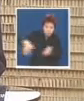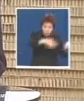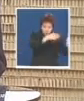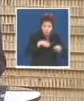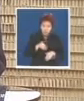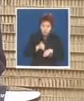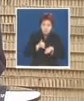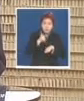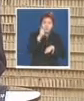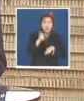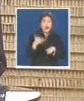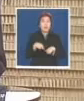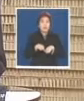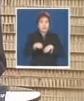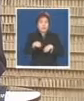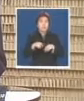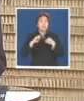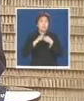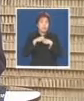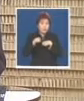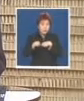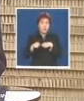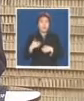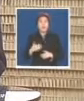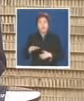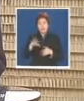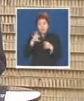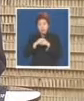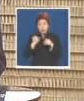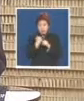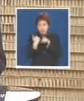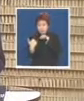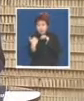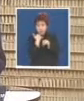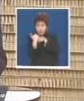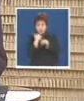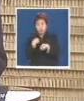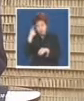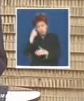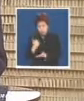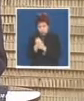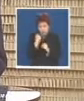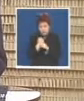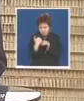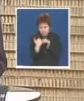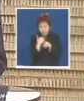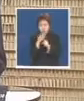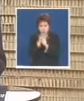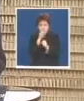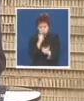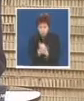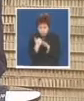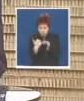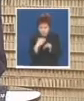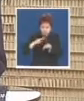นะครับสามารถที่จะเข้าไปเชื่อมต่อนะครับอาจจะเป็นในลักษณะของการชั่วคราวนะครับได้เป็นส่วนใหญ่